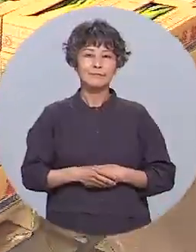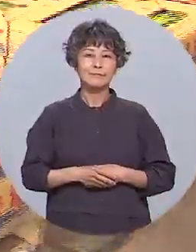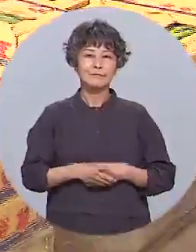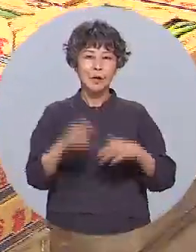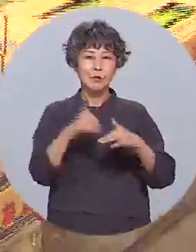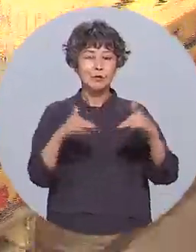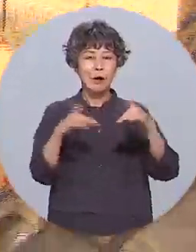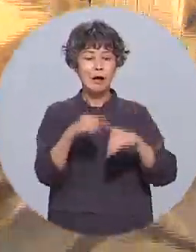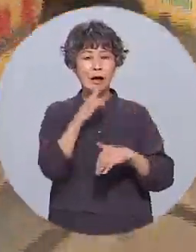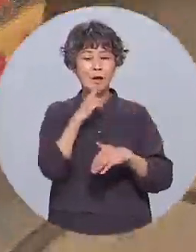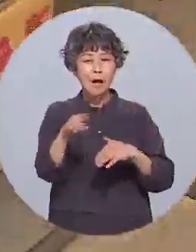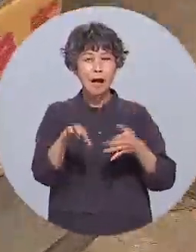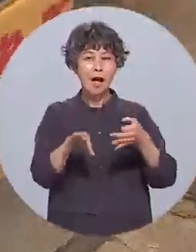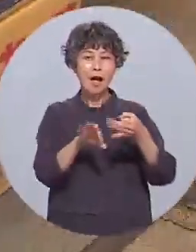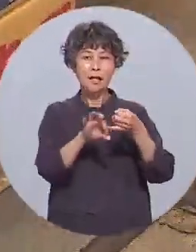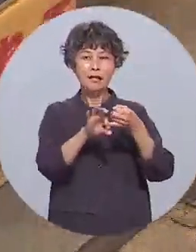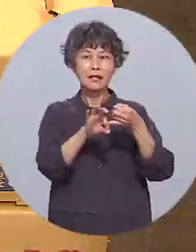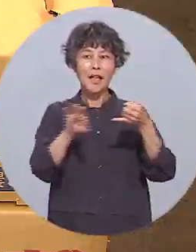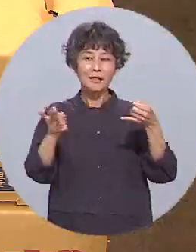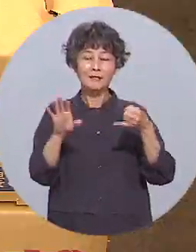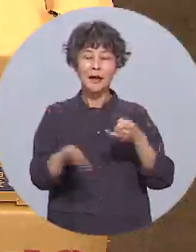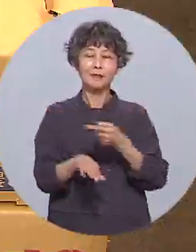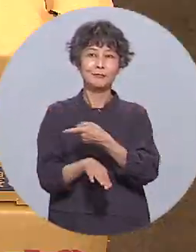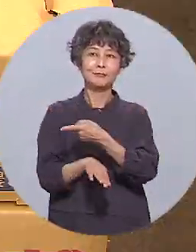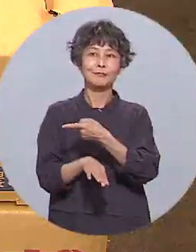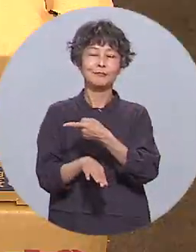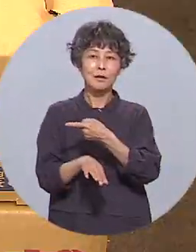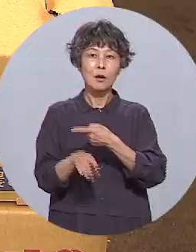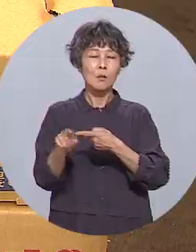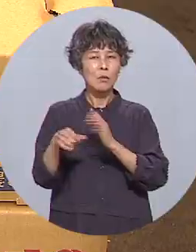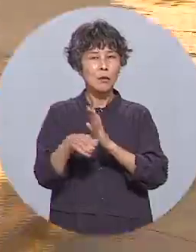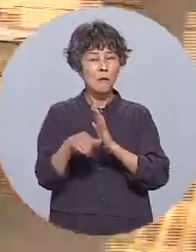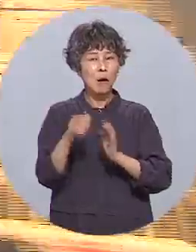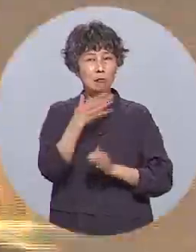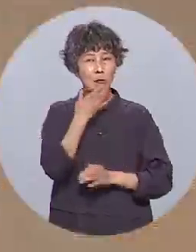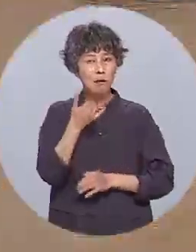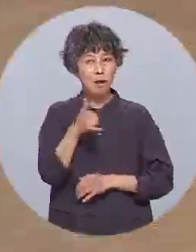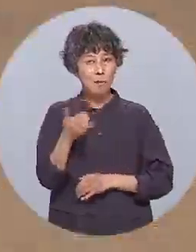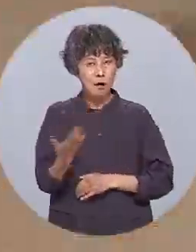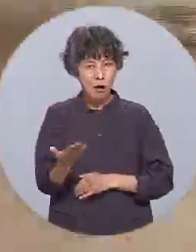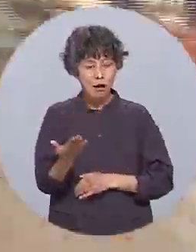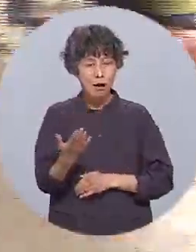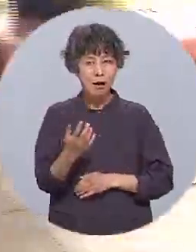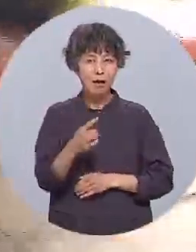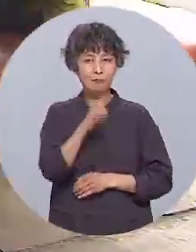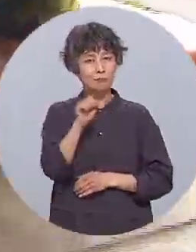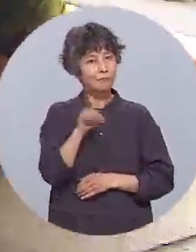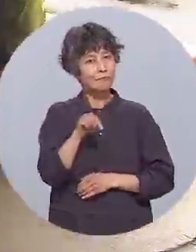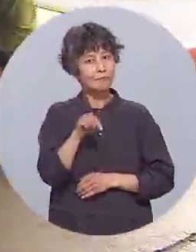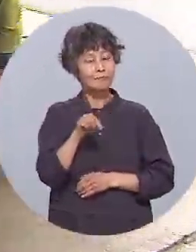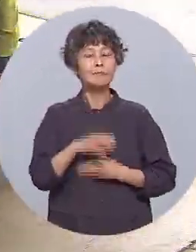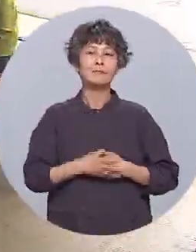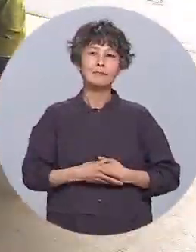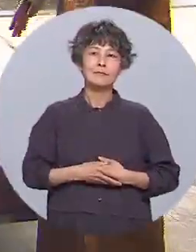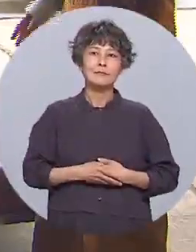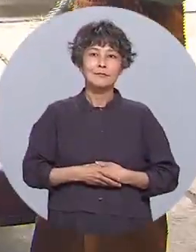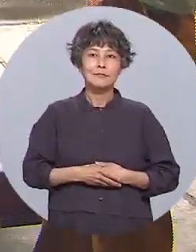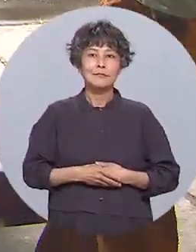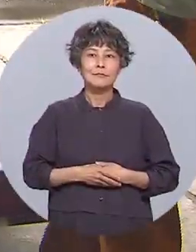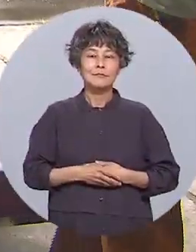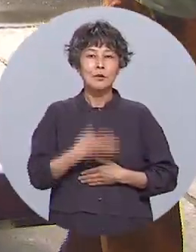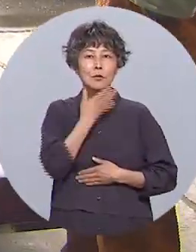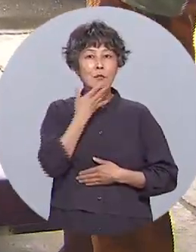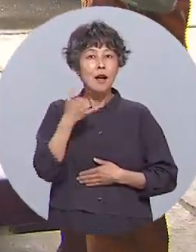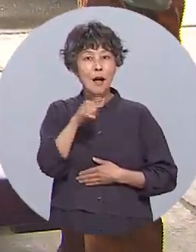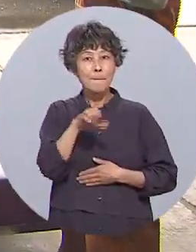深谷なんで深谷ネギがありますね。これ馬かんべいなんですかね。すいません、こんにちは。馬